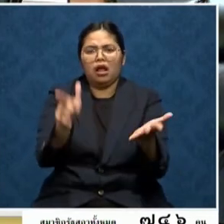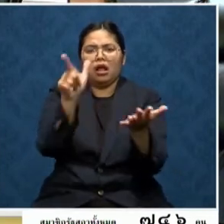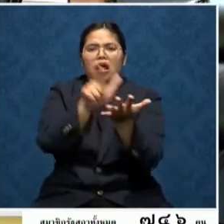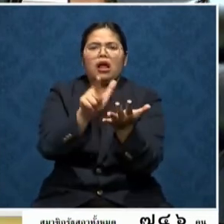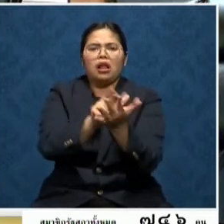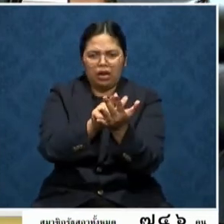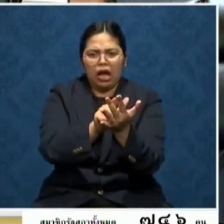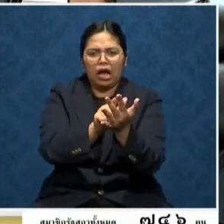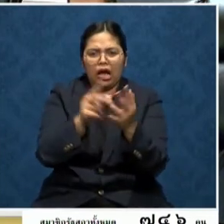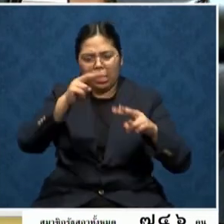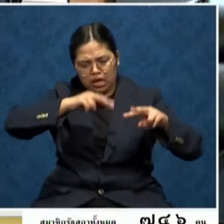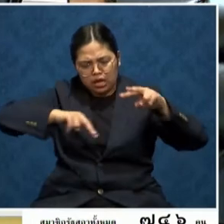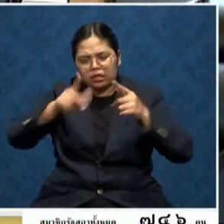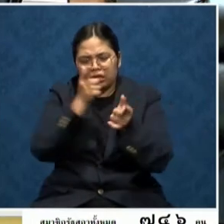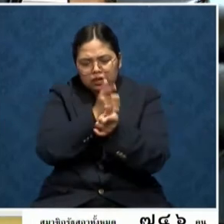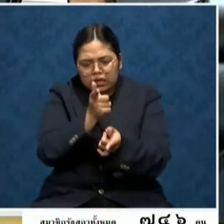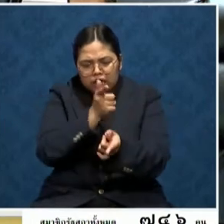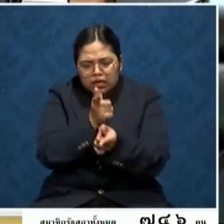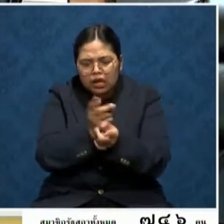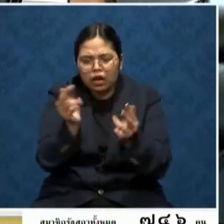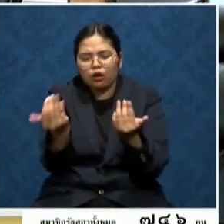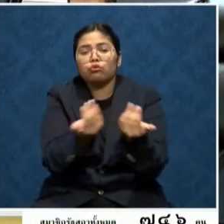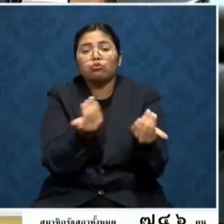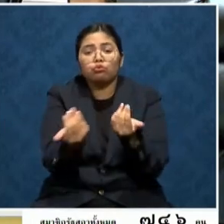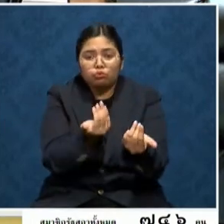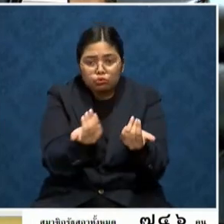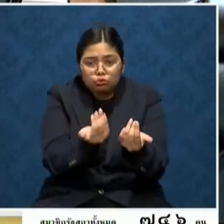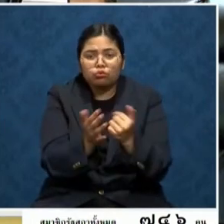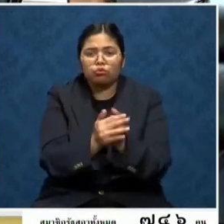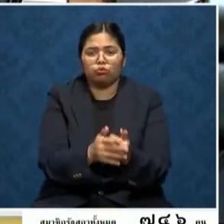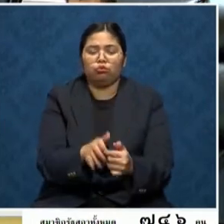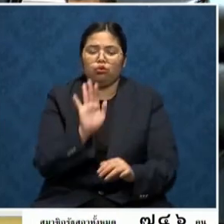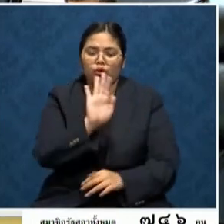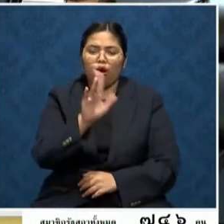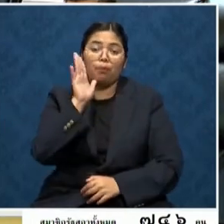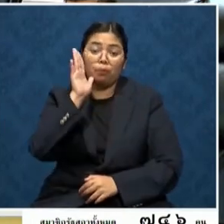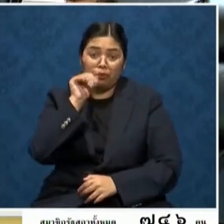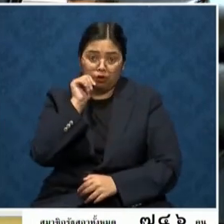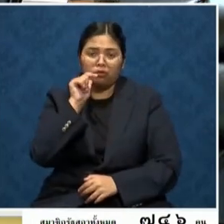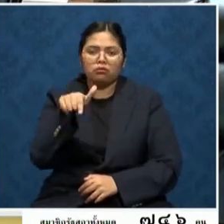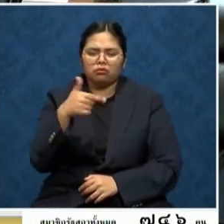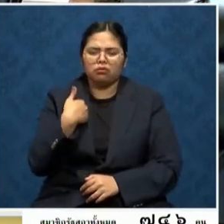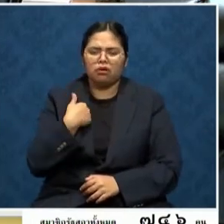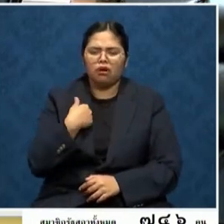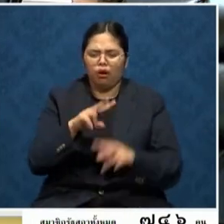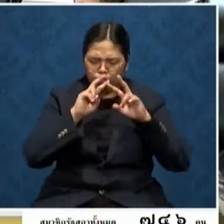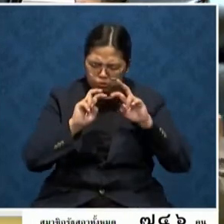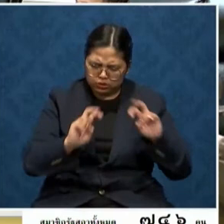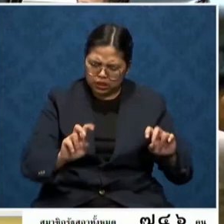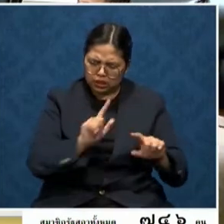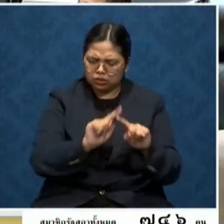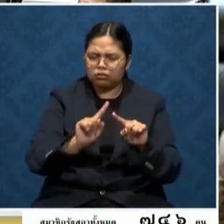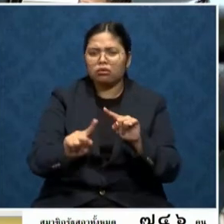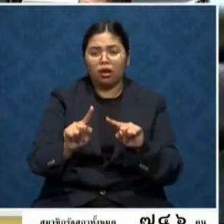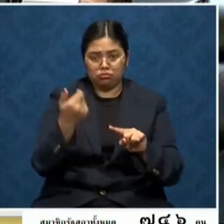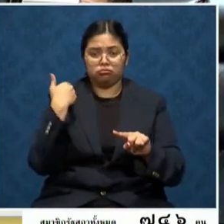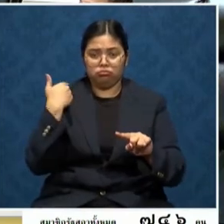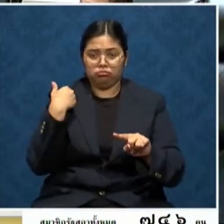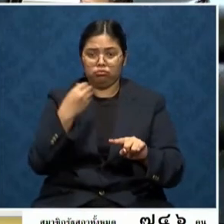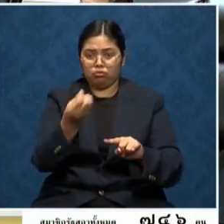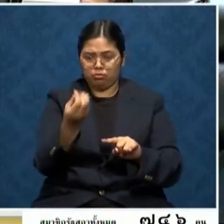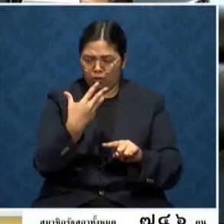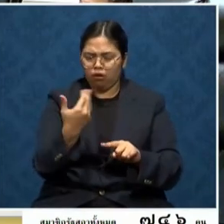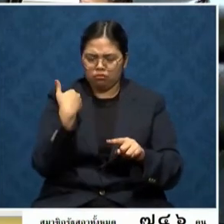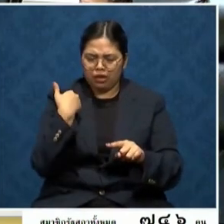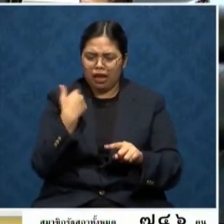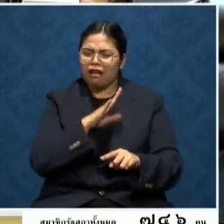การลาเลี้ยงดูลูกไม่ใช่ลาคลอดนะคะการลาเลี้ยงดูลูกการลาเลี้ยงบุตรของคุณพ่อมีงานวิจัยอีกมากมายนะคะบอกว่ายิ่ง